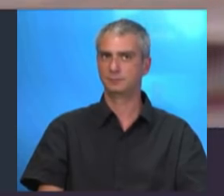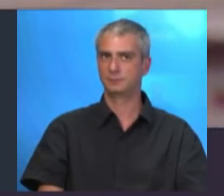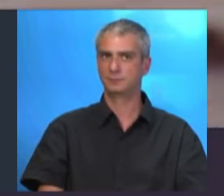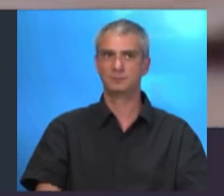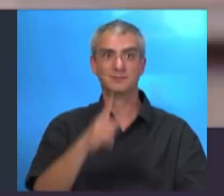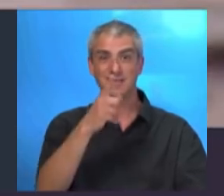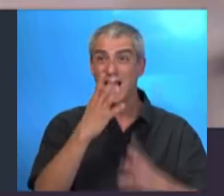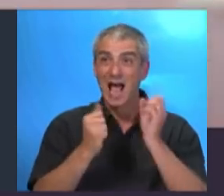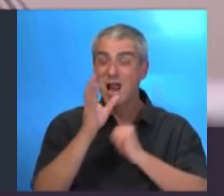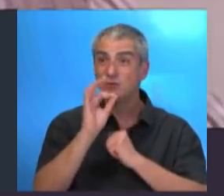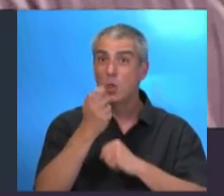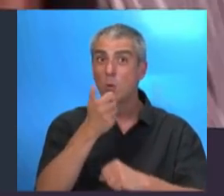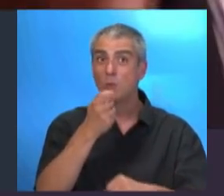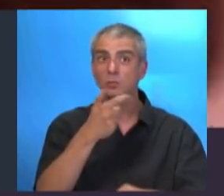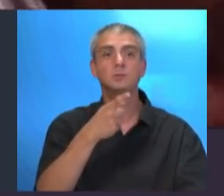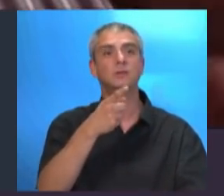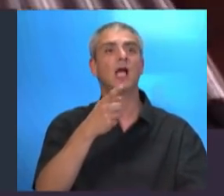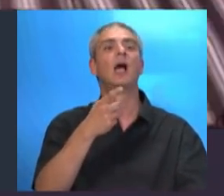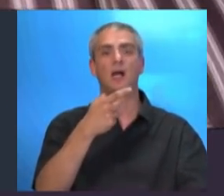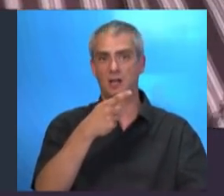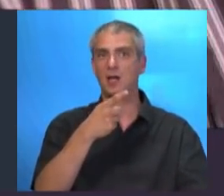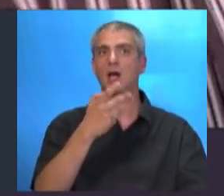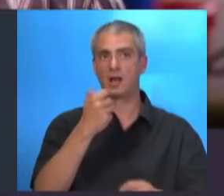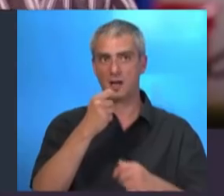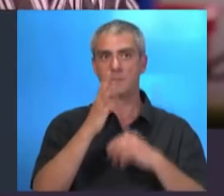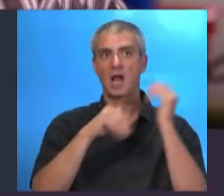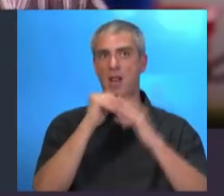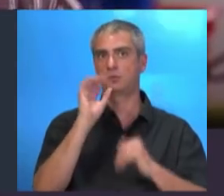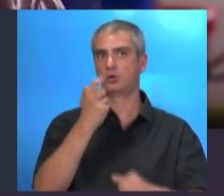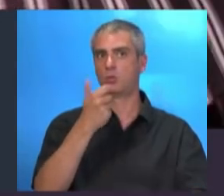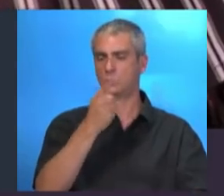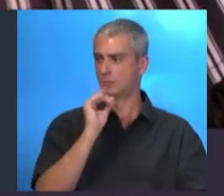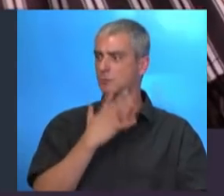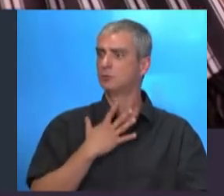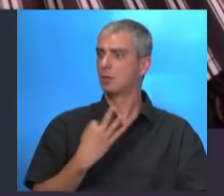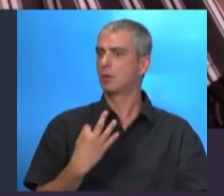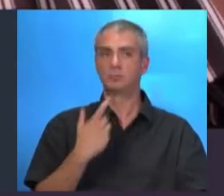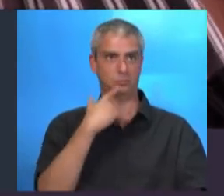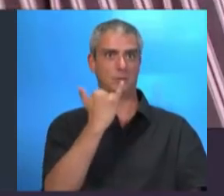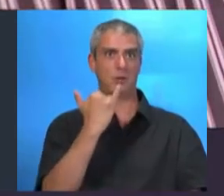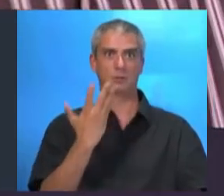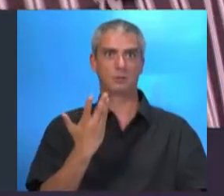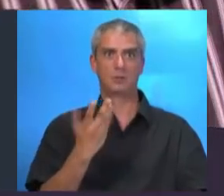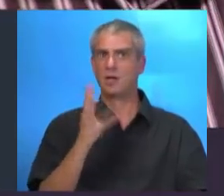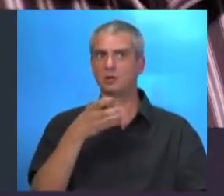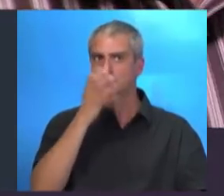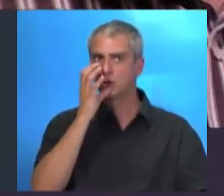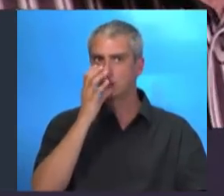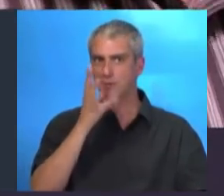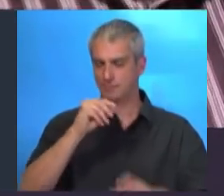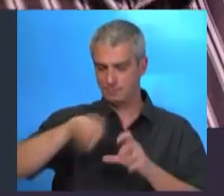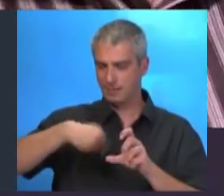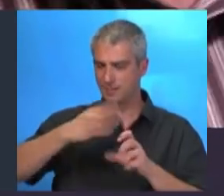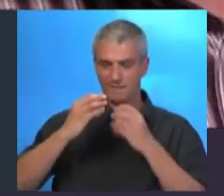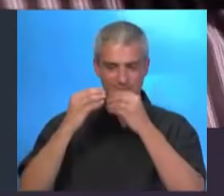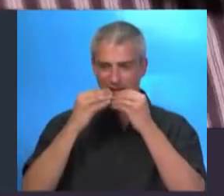זה חלב שעשוי מחומוס? זה חלב שעשוי מחלבון חומוס. הוא ממש טעים. כן, כן. איך שותים את החלב חומוס? עם פיטה ופלאפל